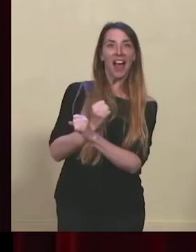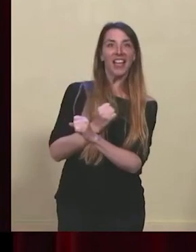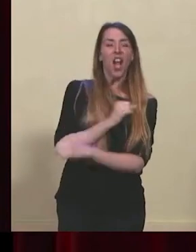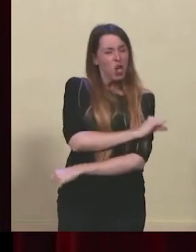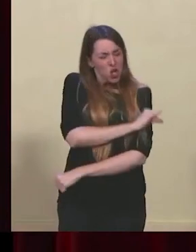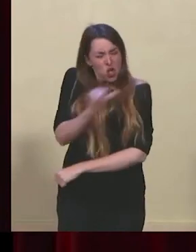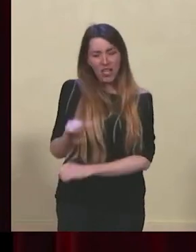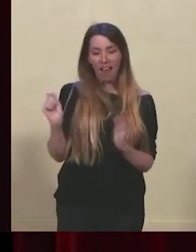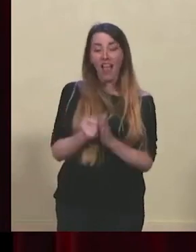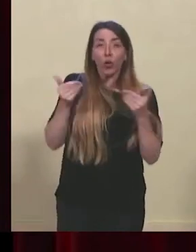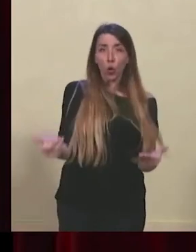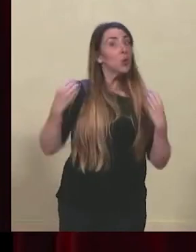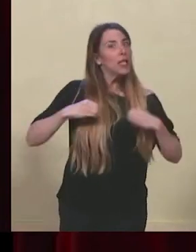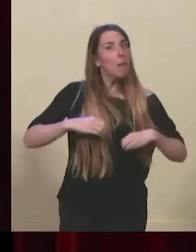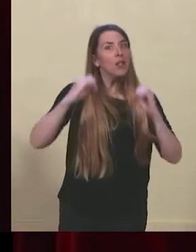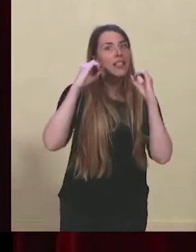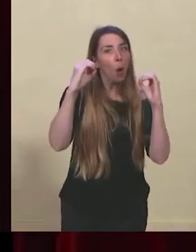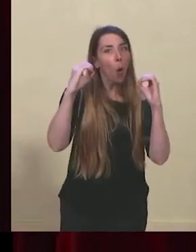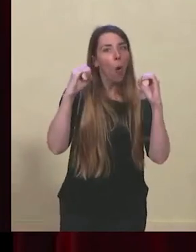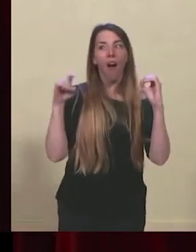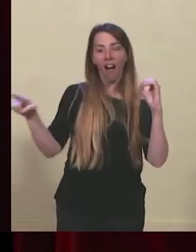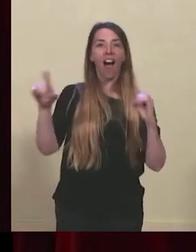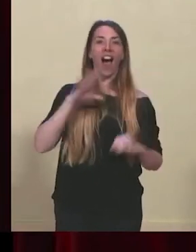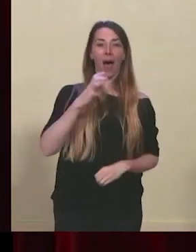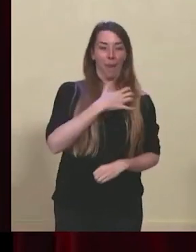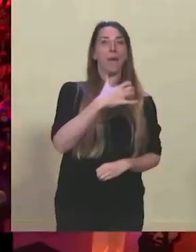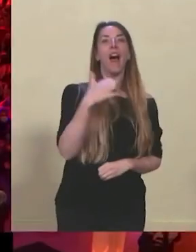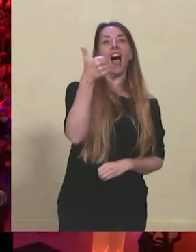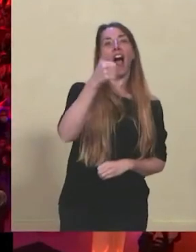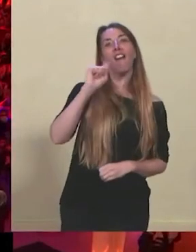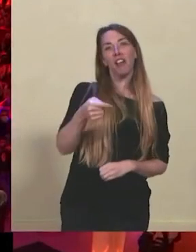rien dépenser. Et il a effectivement 1 milliard 200 millions dans ses caisses.